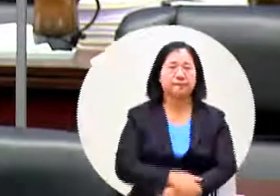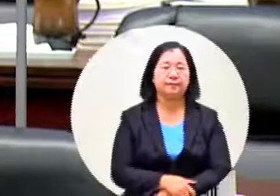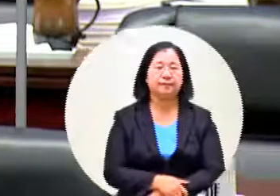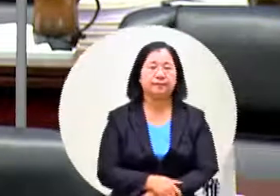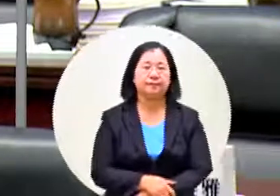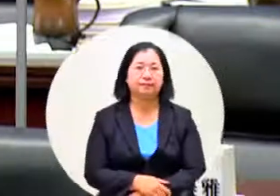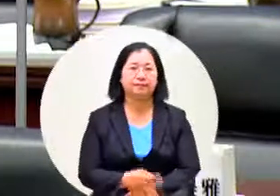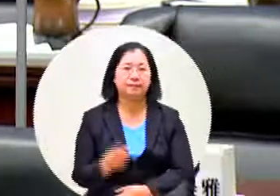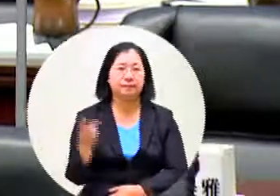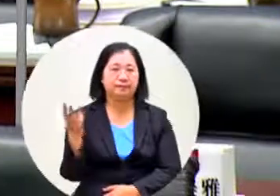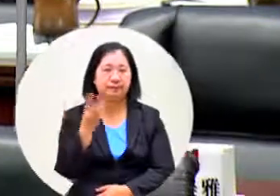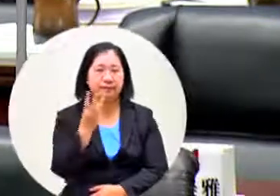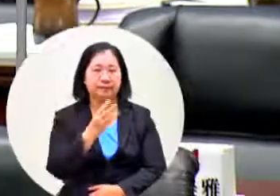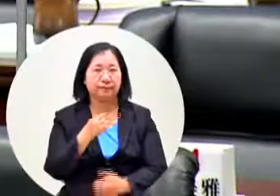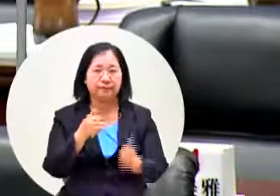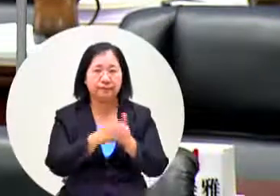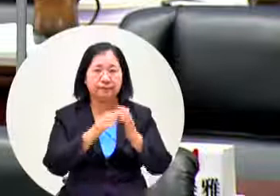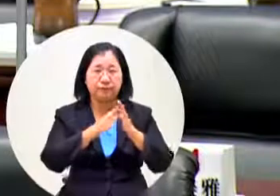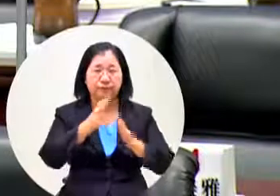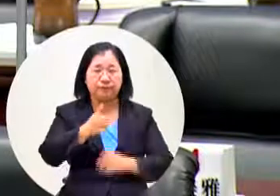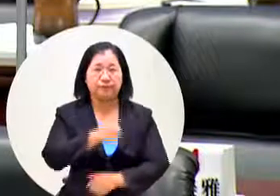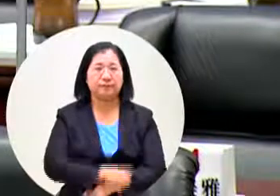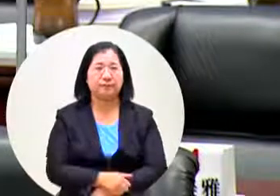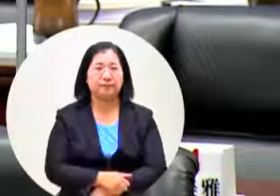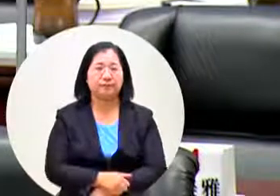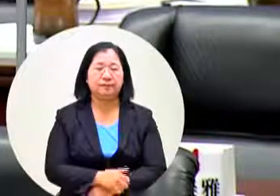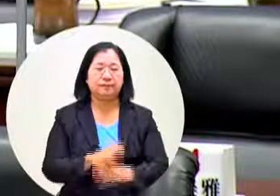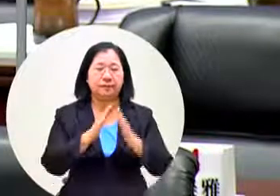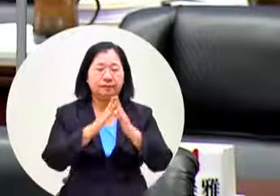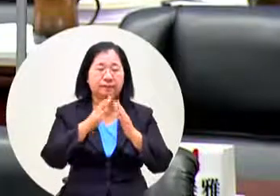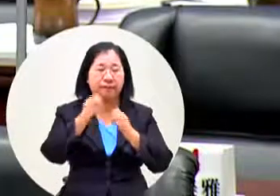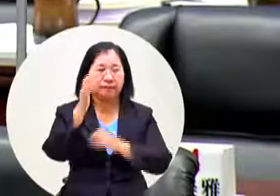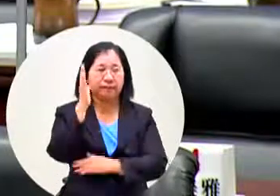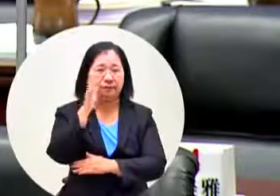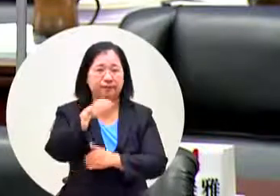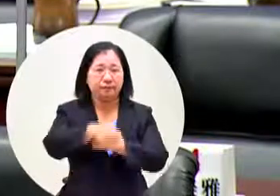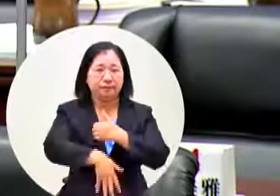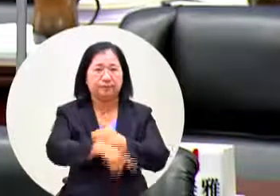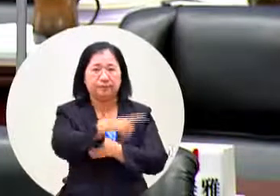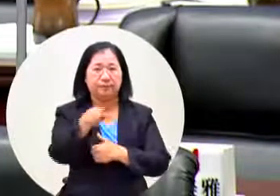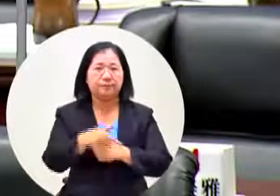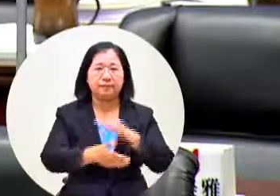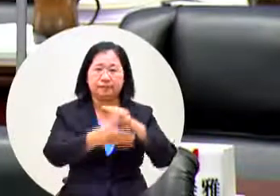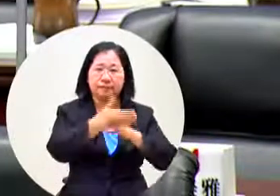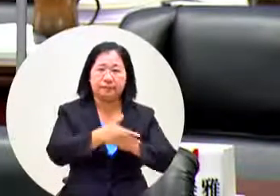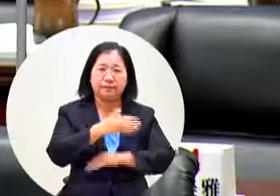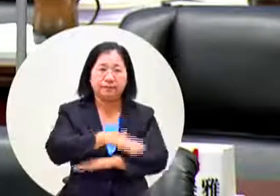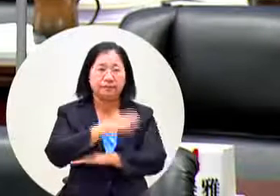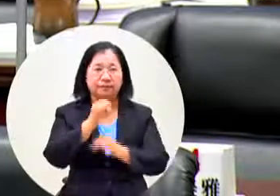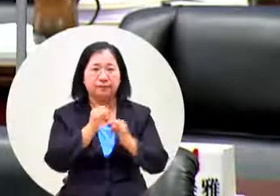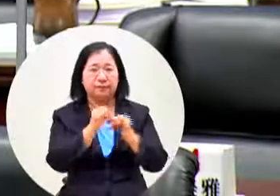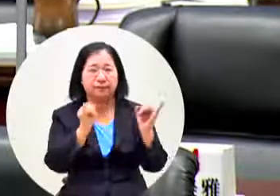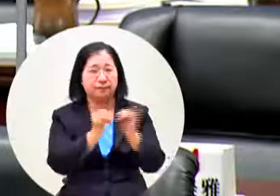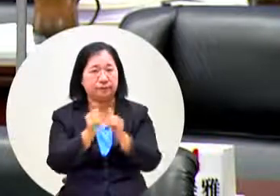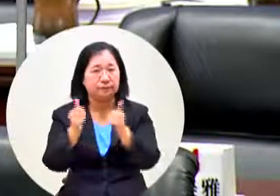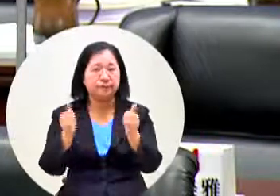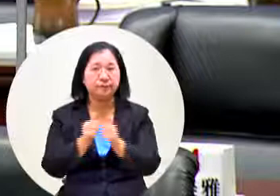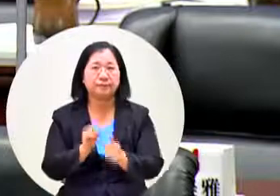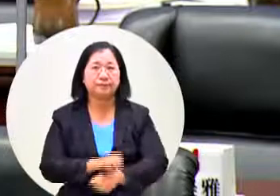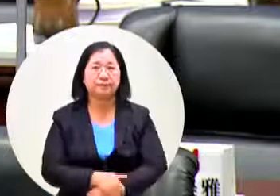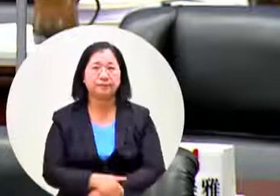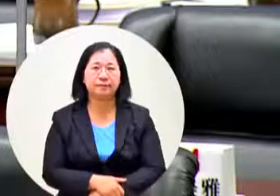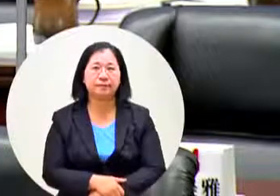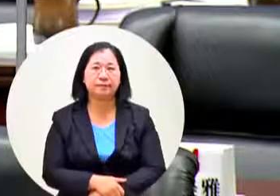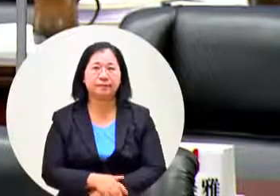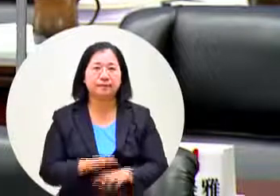市长，咱市务团队吼，啊，咱每一个啊，律师先生吼，啊，以及咱啊，